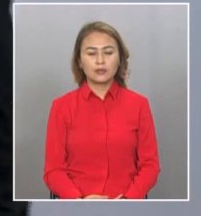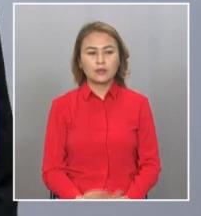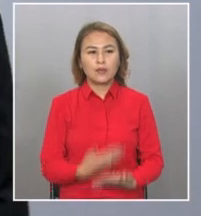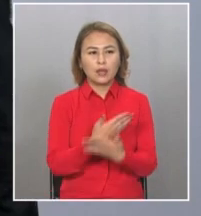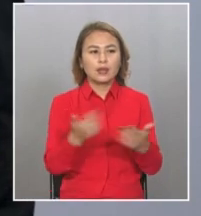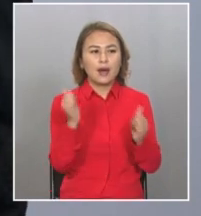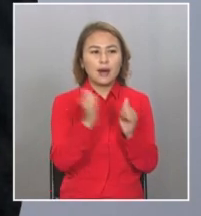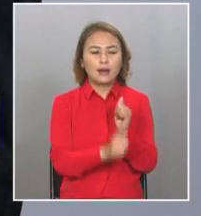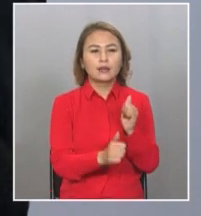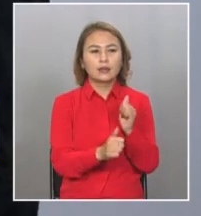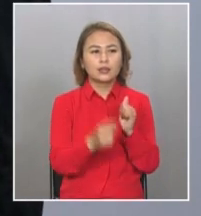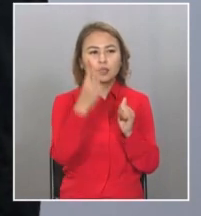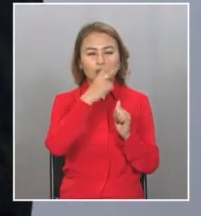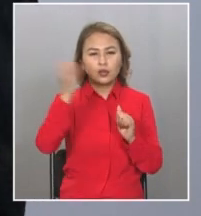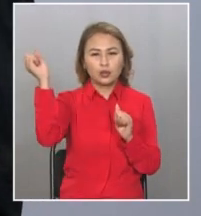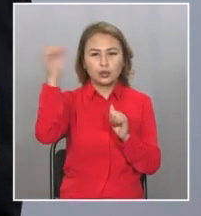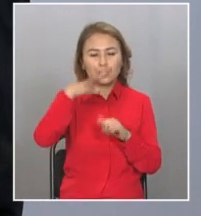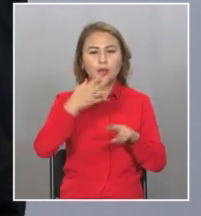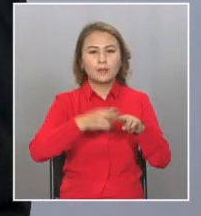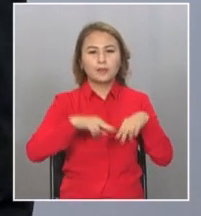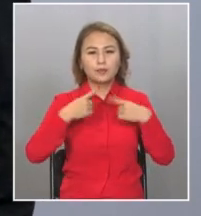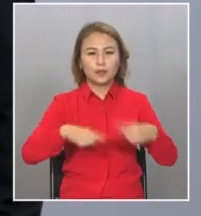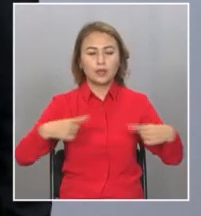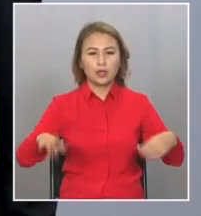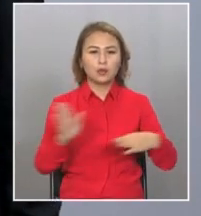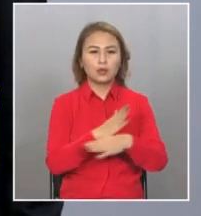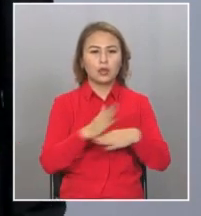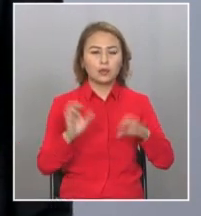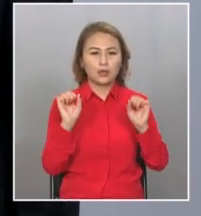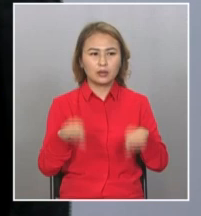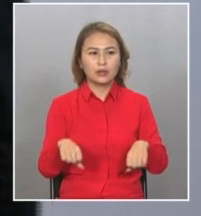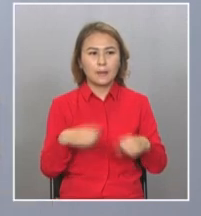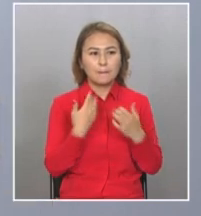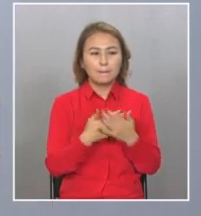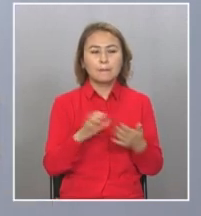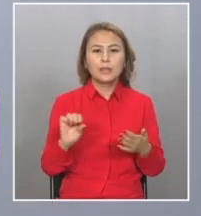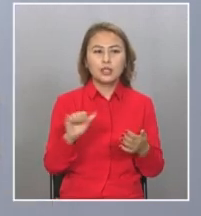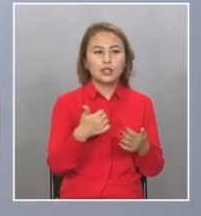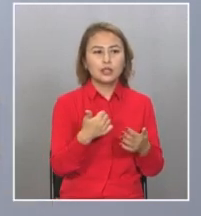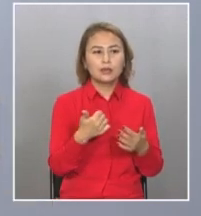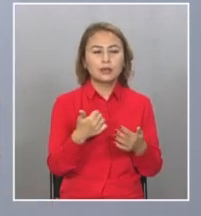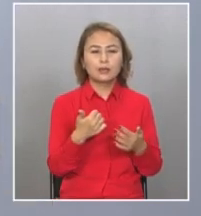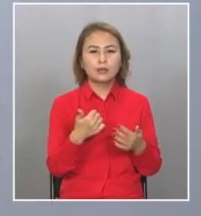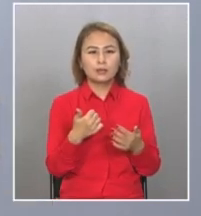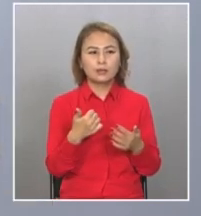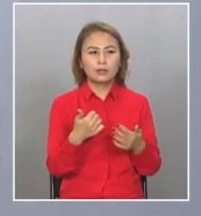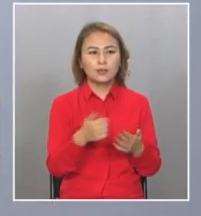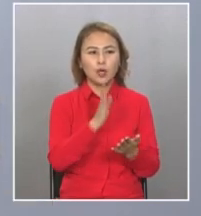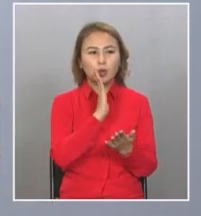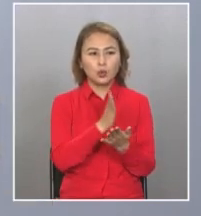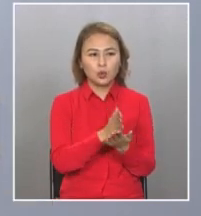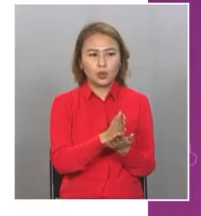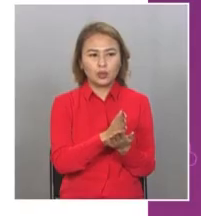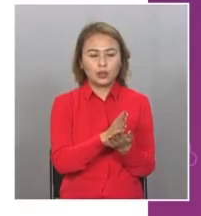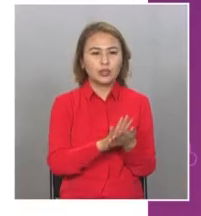Енді әрқайсына күн радиациясы түрлерінің әрқайсына жеке-жеке тоқталып кетейік. Біріншіден, өздеріңіз көріп тұрғандай, тура